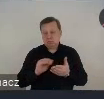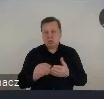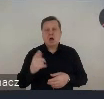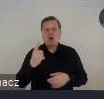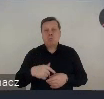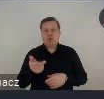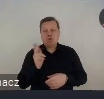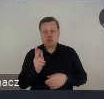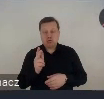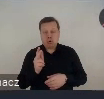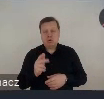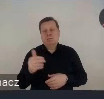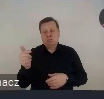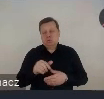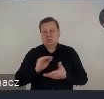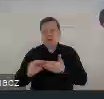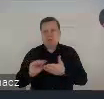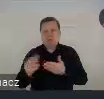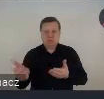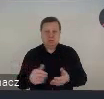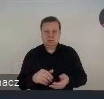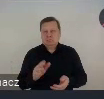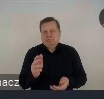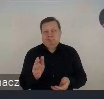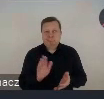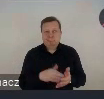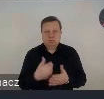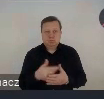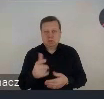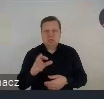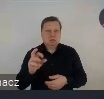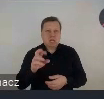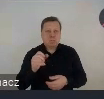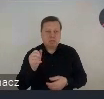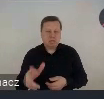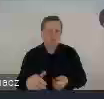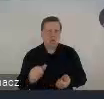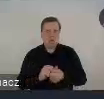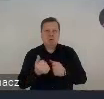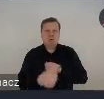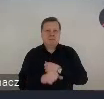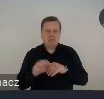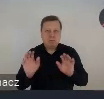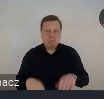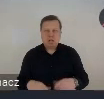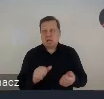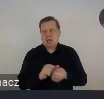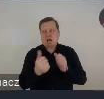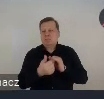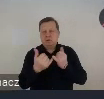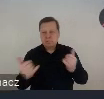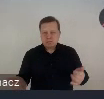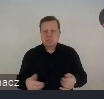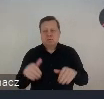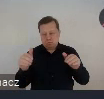osobą jest, na przykład czy to ma być wspólnie ze skarbnikiem albo wspólnie z wiceprezesem, może być